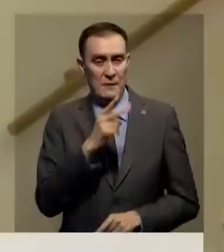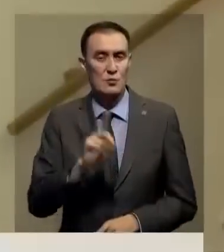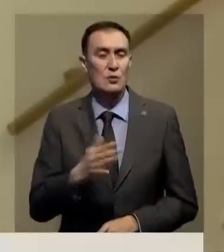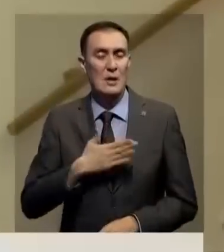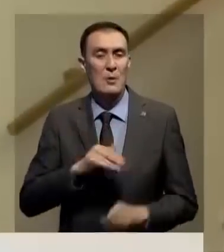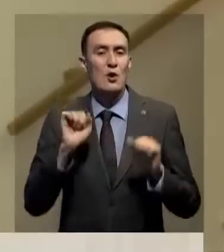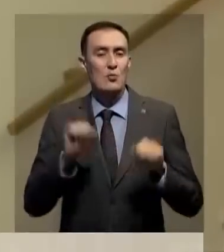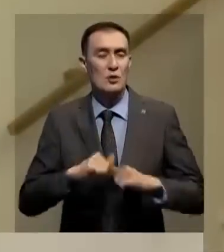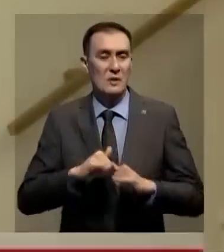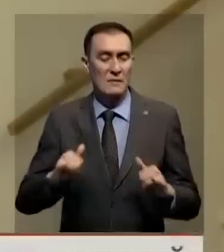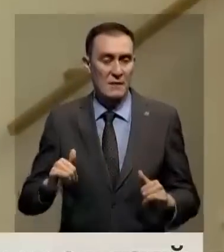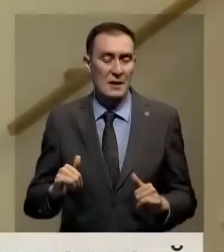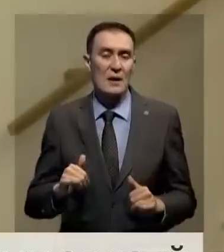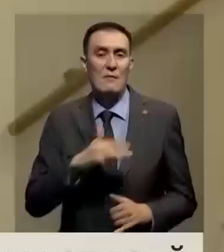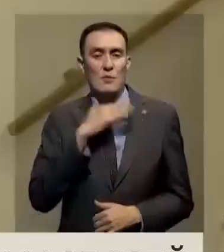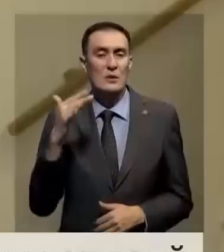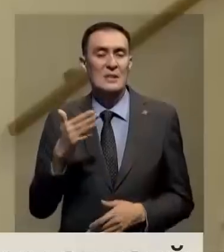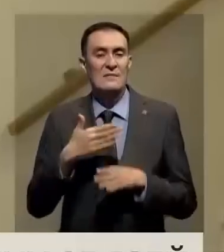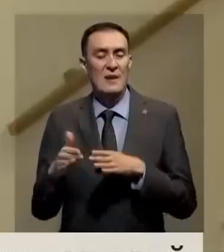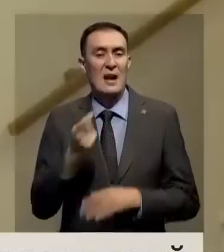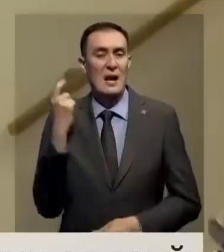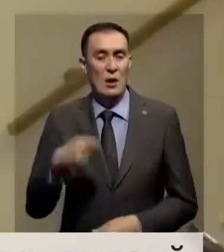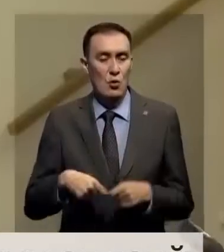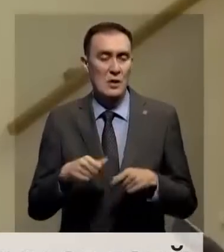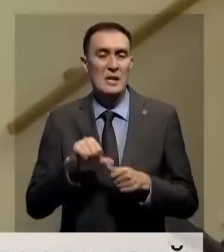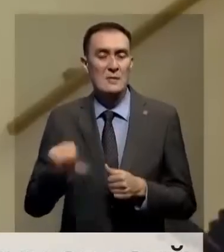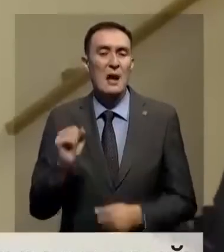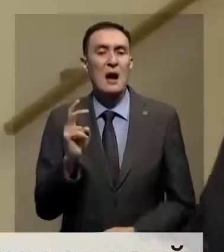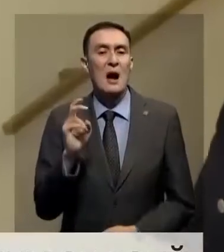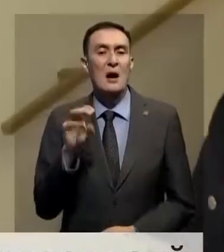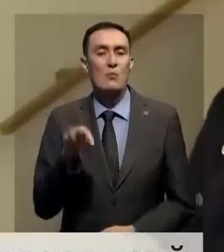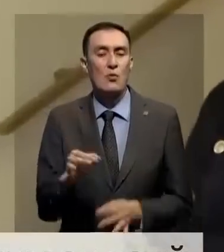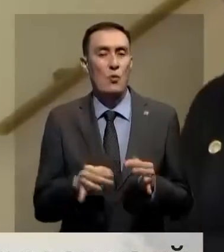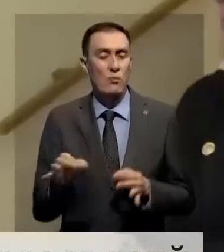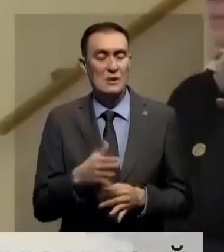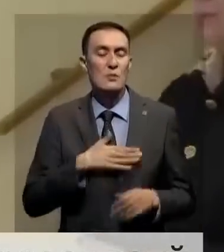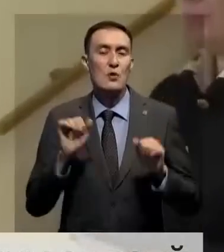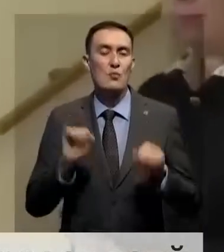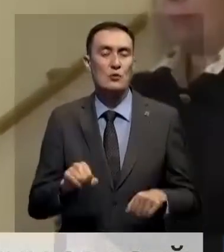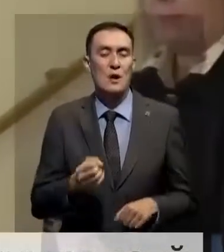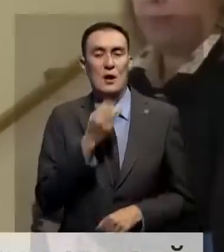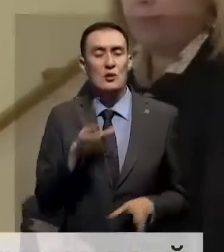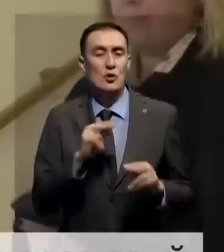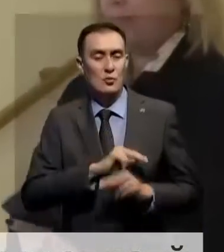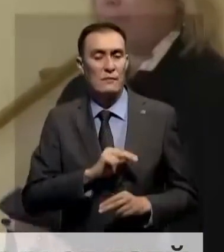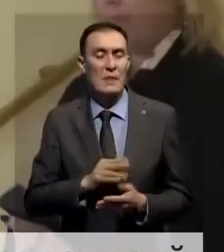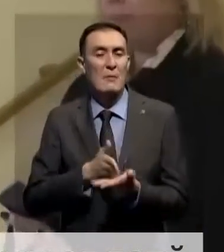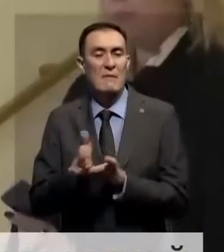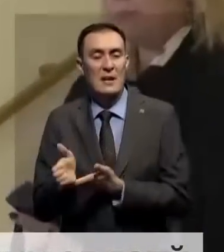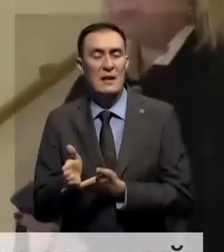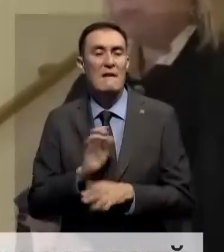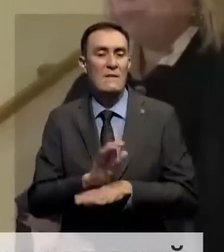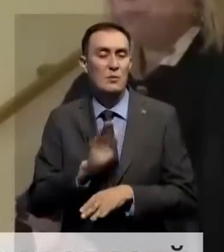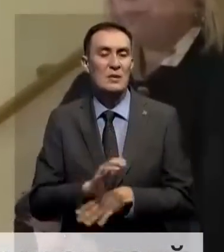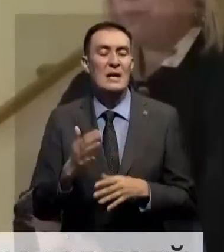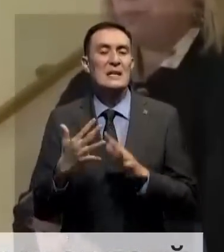нам можно развивать связи во многих сферах экономики именно с Акмолинской областью. Например, мы могли бы успешно сотрудничать в направлении производства